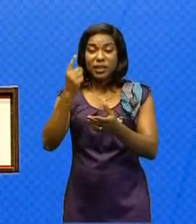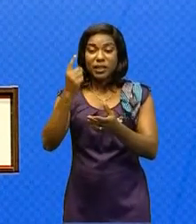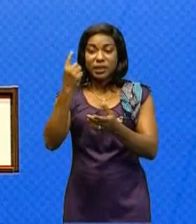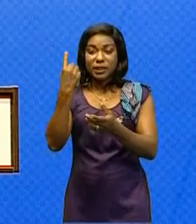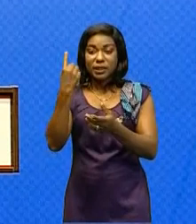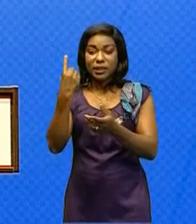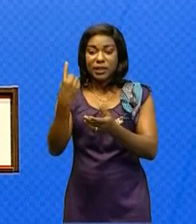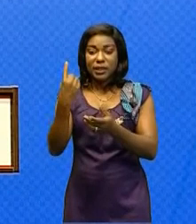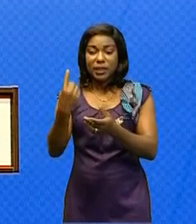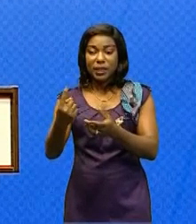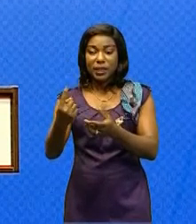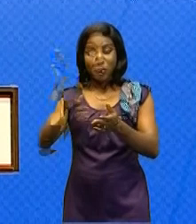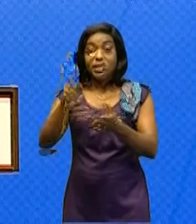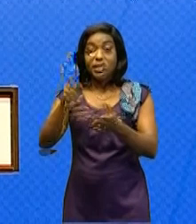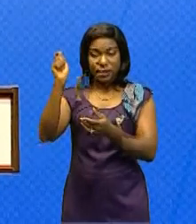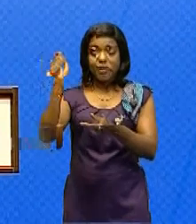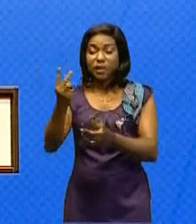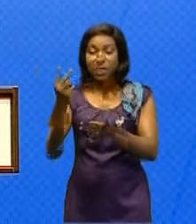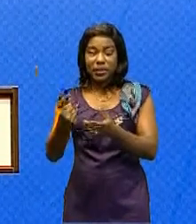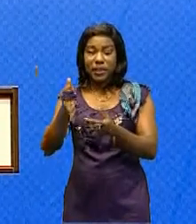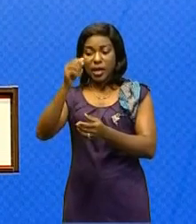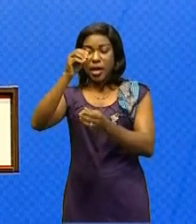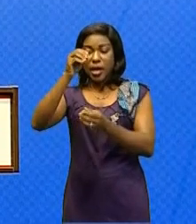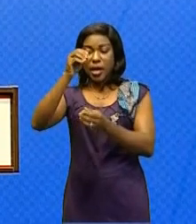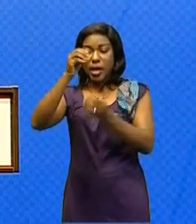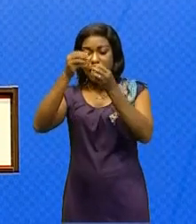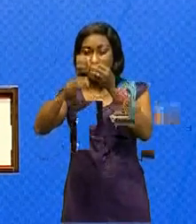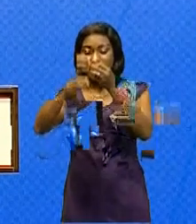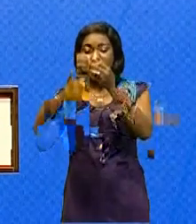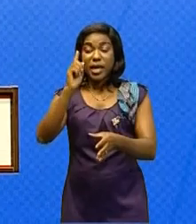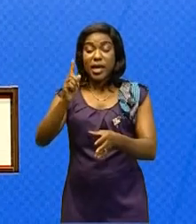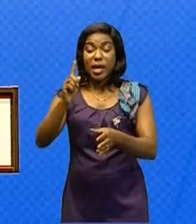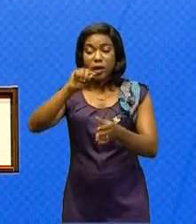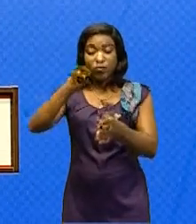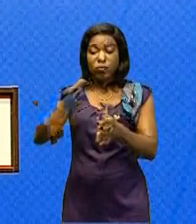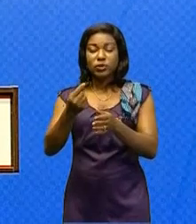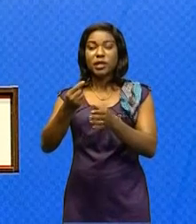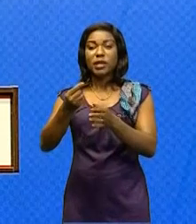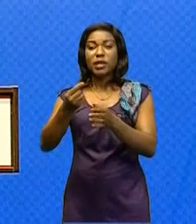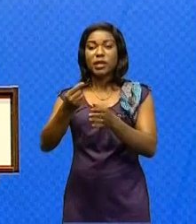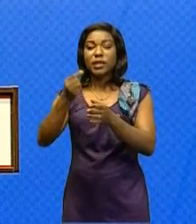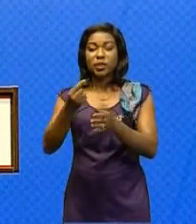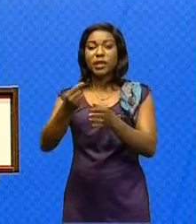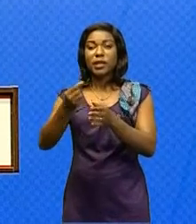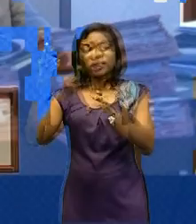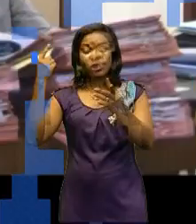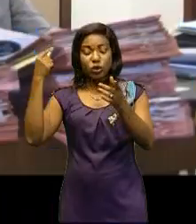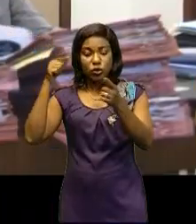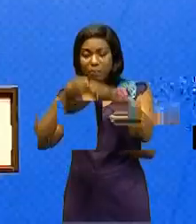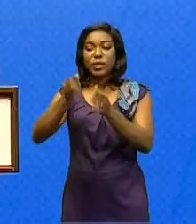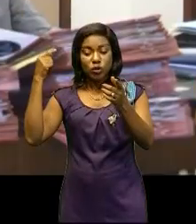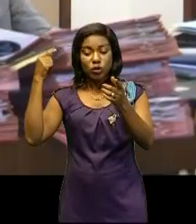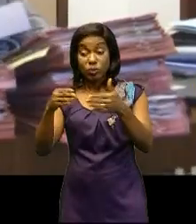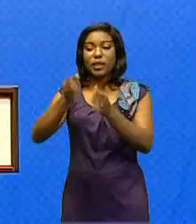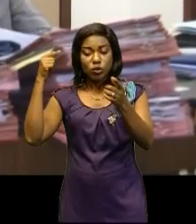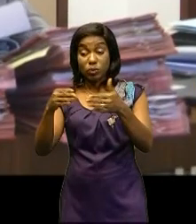n'a perdu que 1,15% de sa valeur face au dollar américain au 30 juillet 2021. Alors la